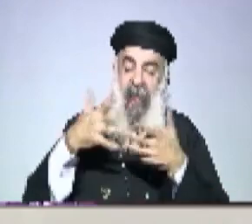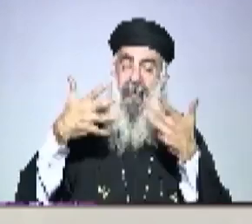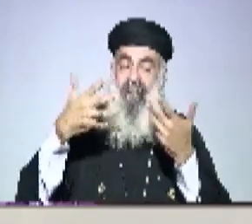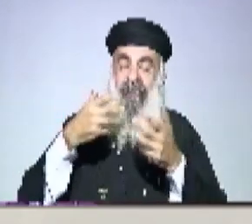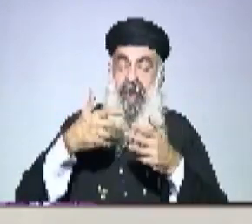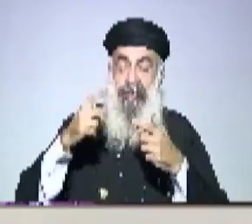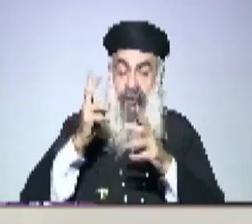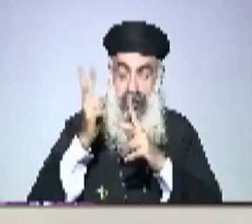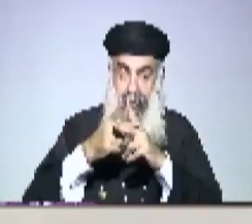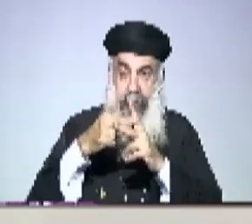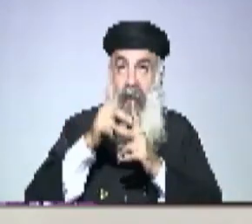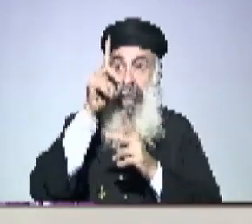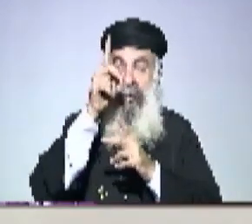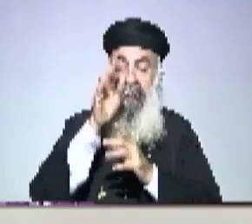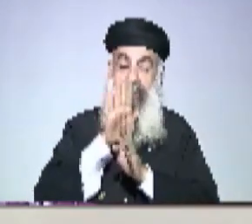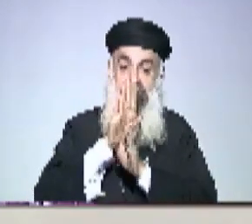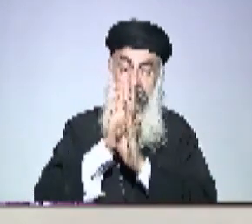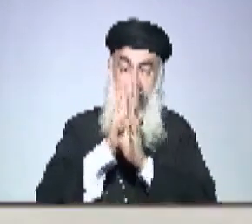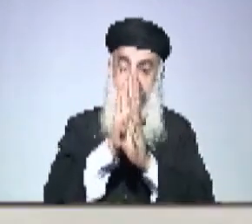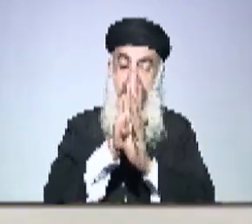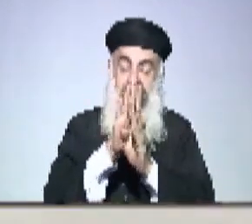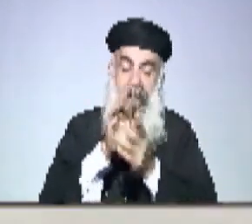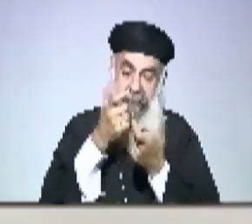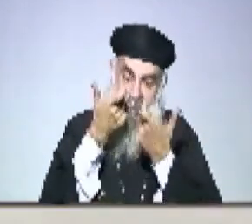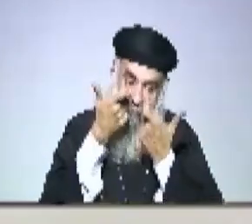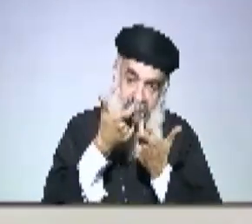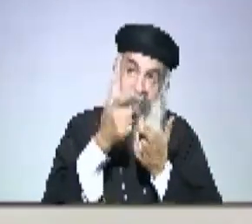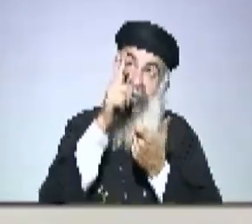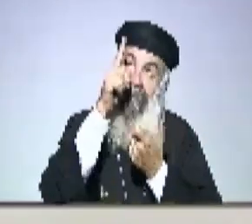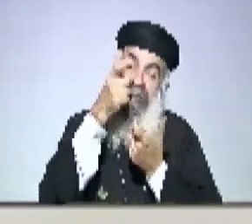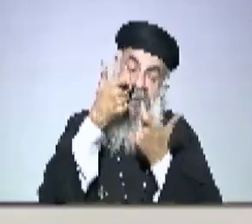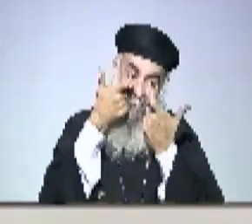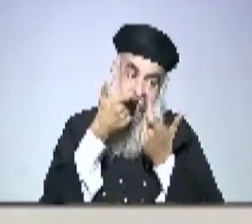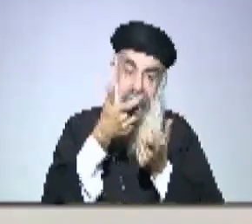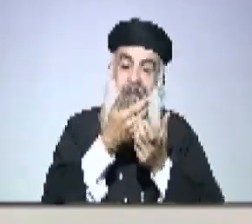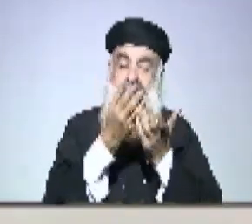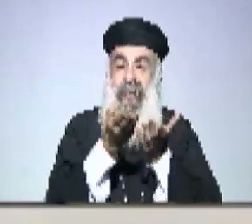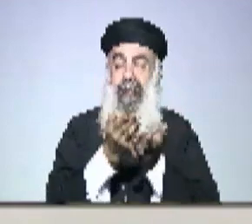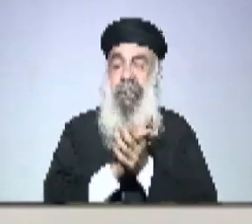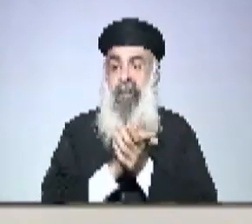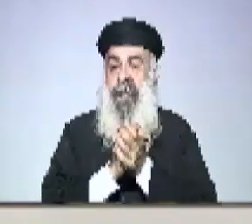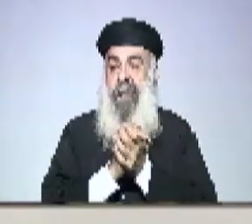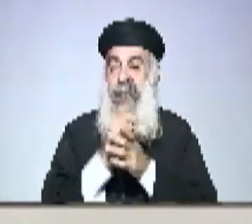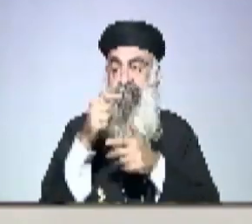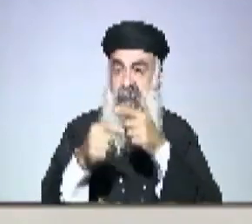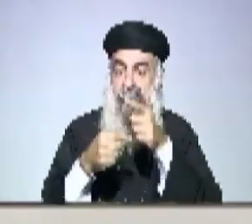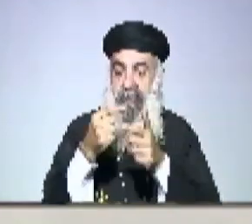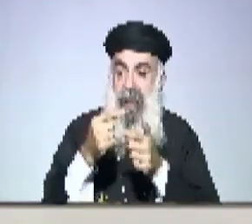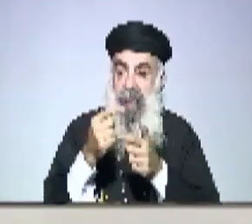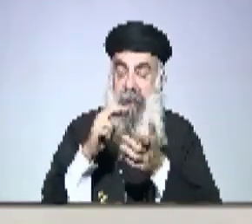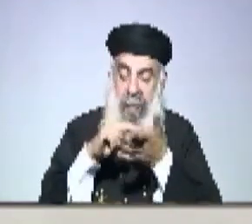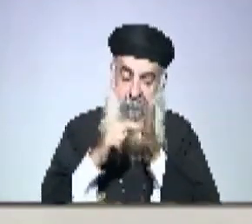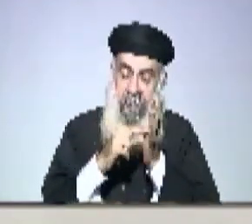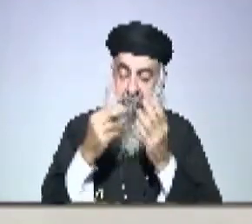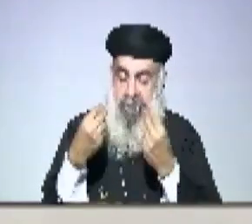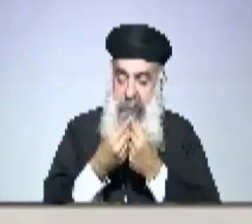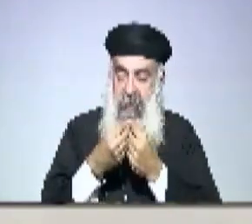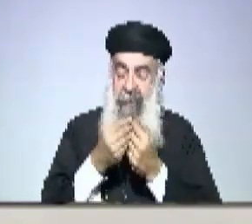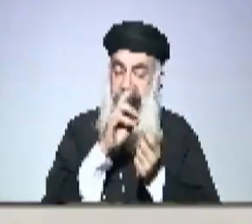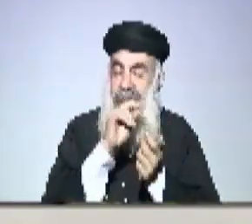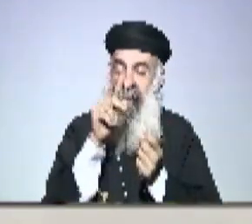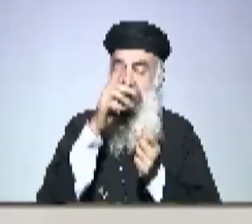للشعب الذي الرب الهه مش هيخليهم محوج وين نكمل نقول اصنع مع حسب